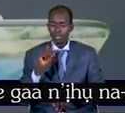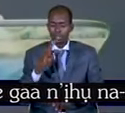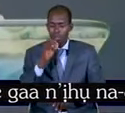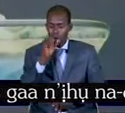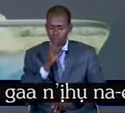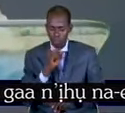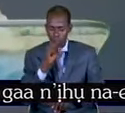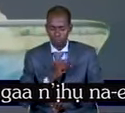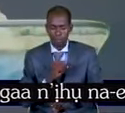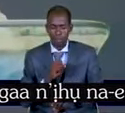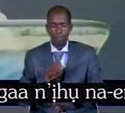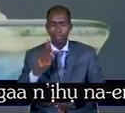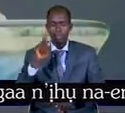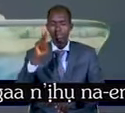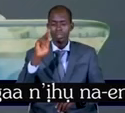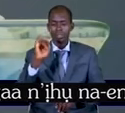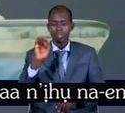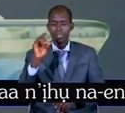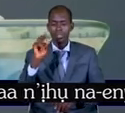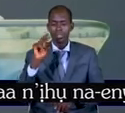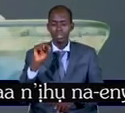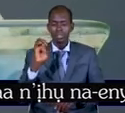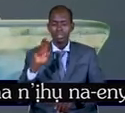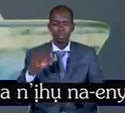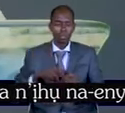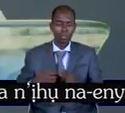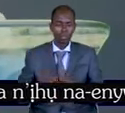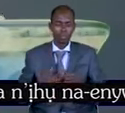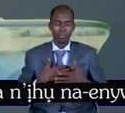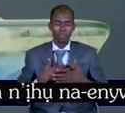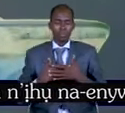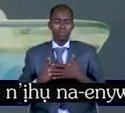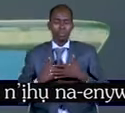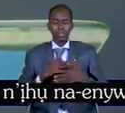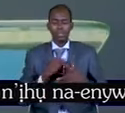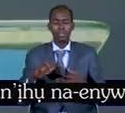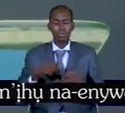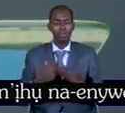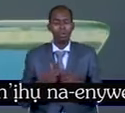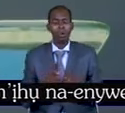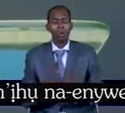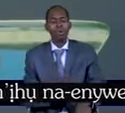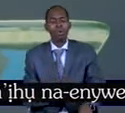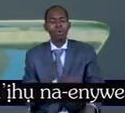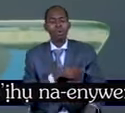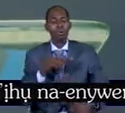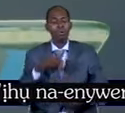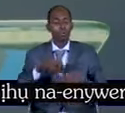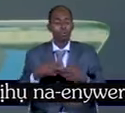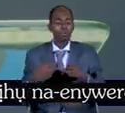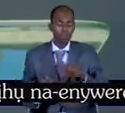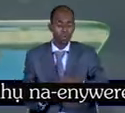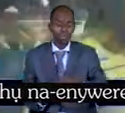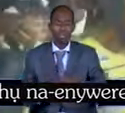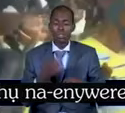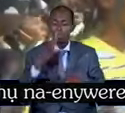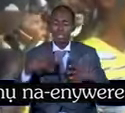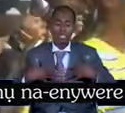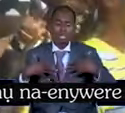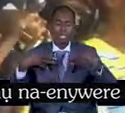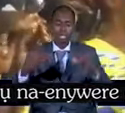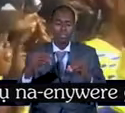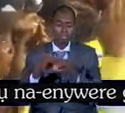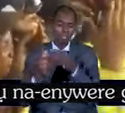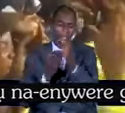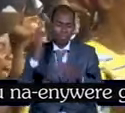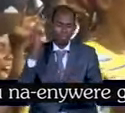akụrụ, ọrịa ngụ, ọrịa tara nchara, ka a gwọọ niile n'aha Jizọs.